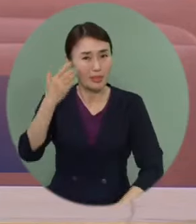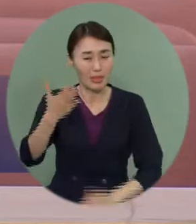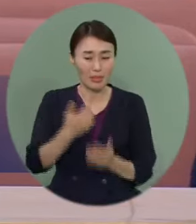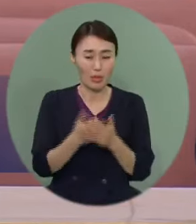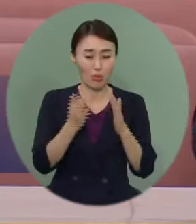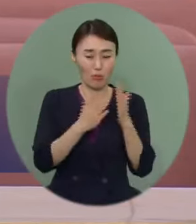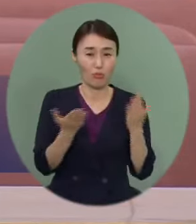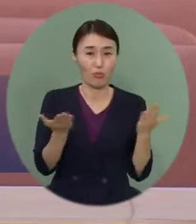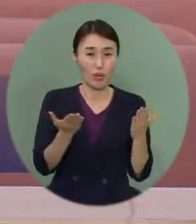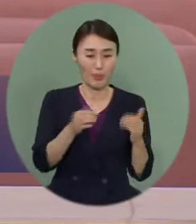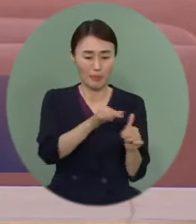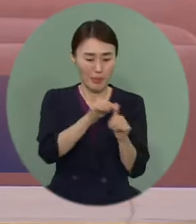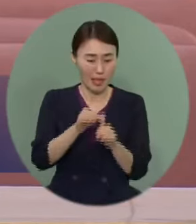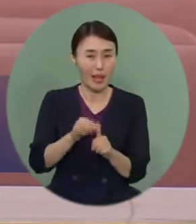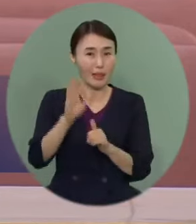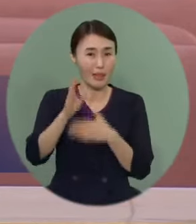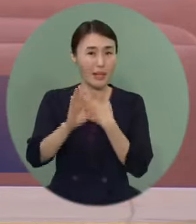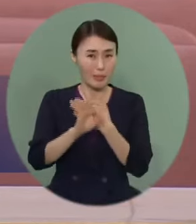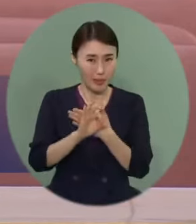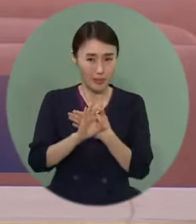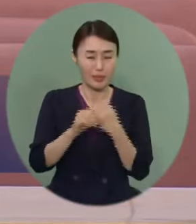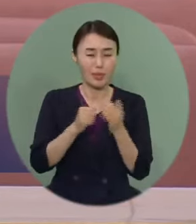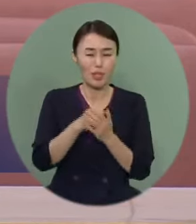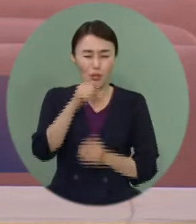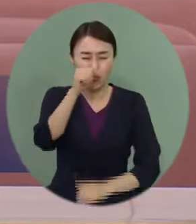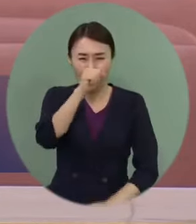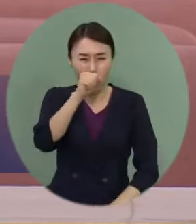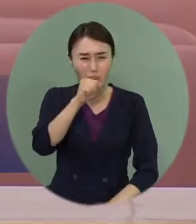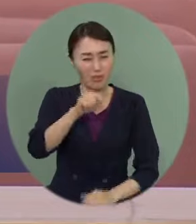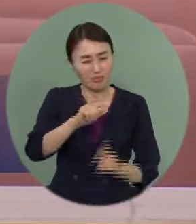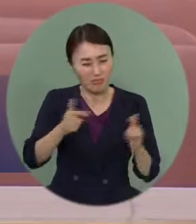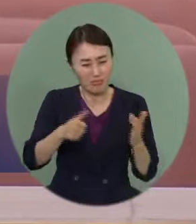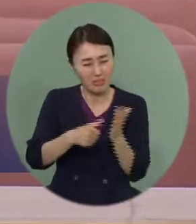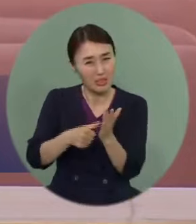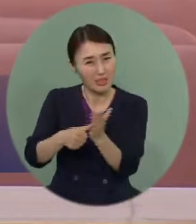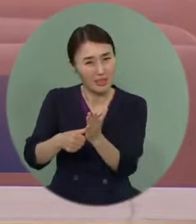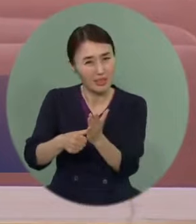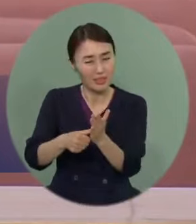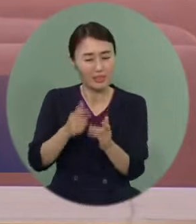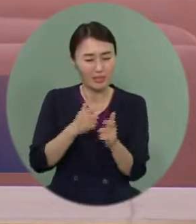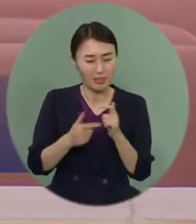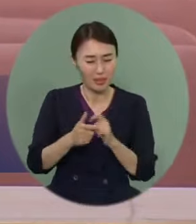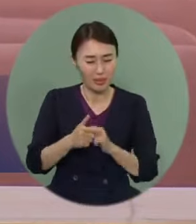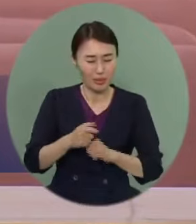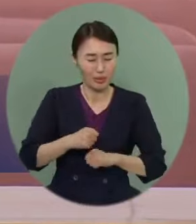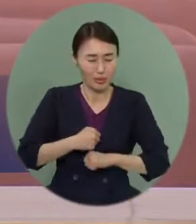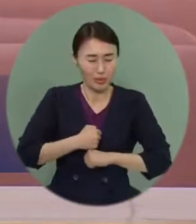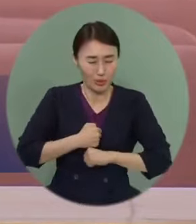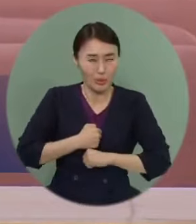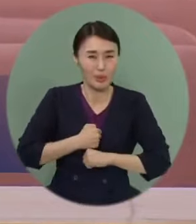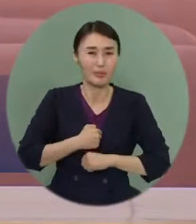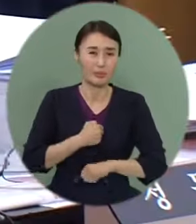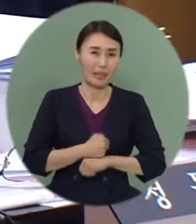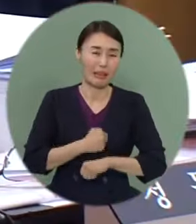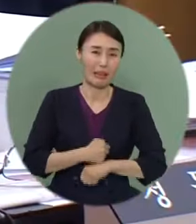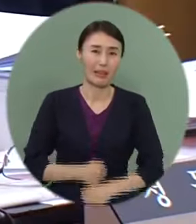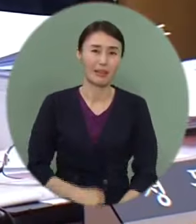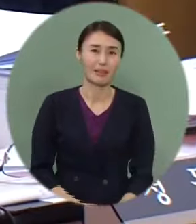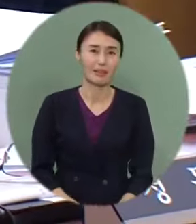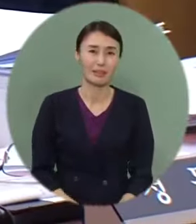임명이 된다면 소셜미디어에서 좋아요 표시를 하는 것에 조금 더 손가락 운동에 조금 더 신경을 네.